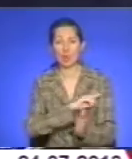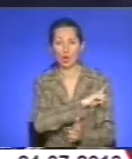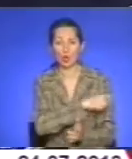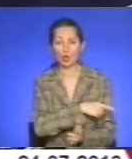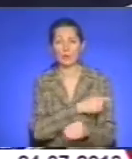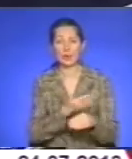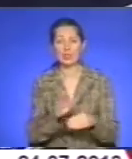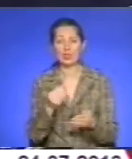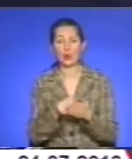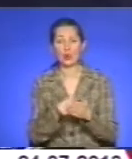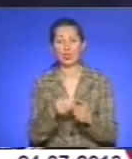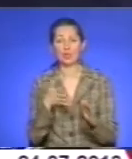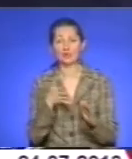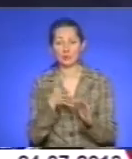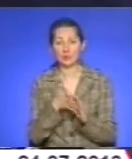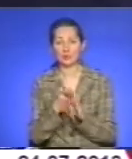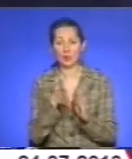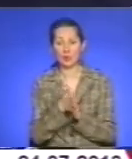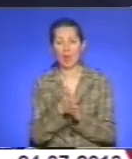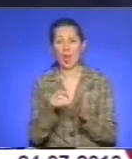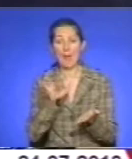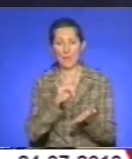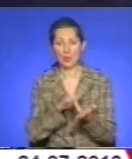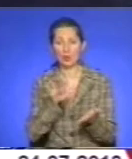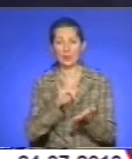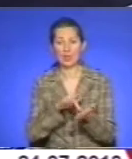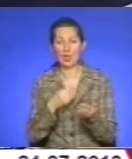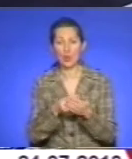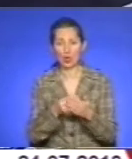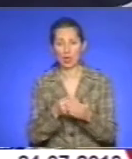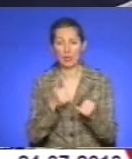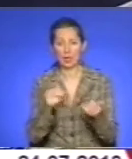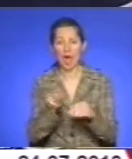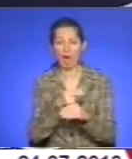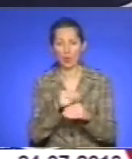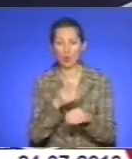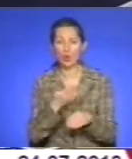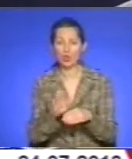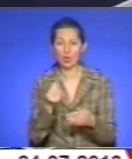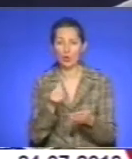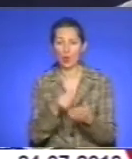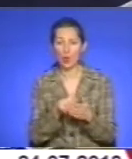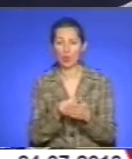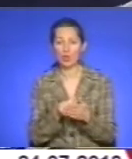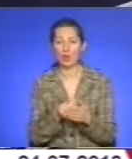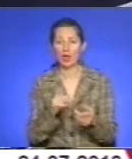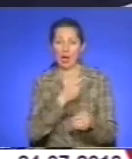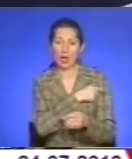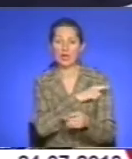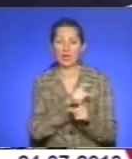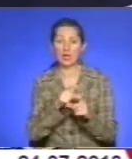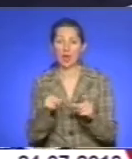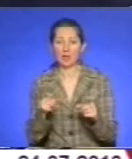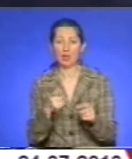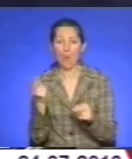Частину коштів виділило місто з міського бюджету для проведення ремонту відділення, заміни вікон, дверей. Частину коштів долучилася лікарня своїми власними